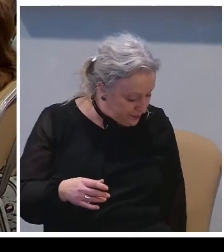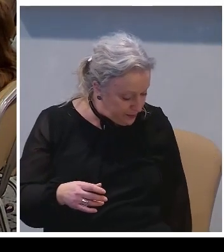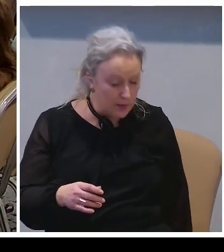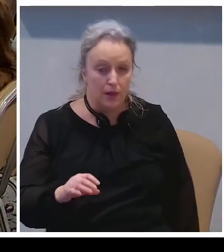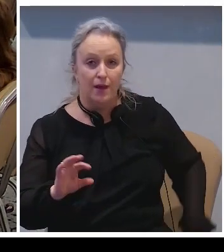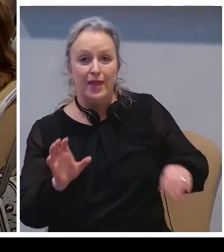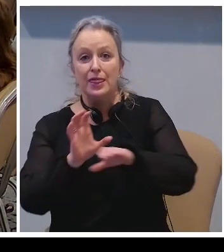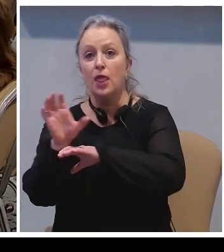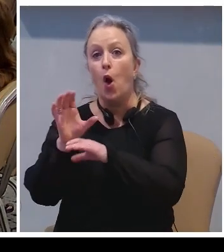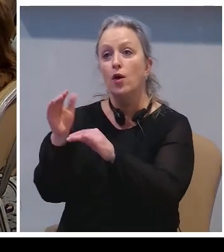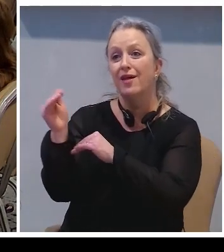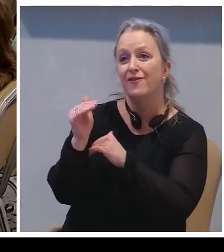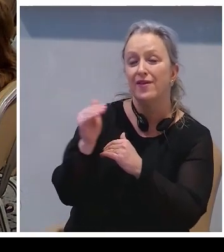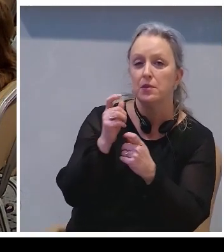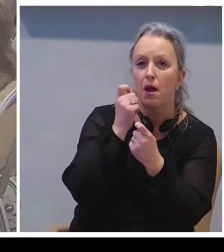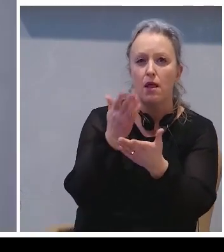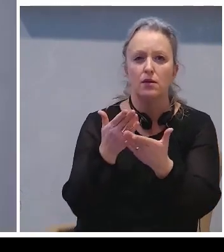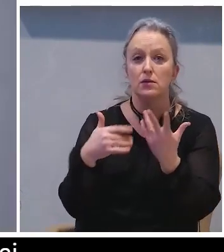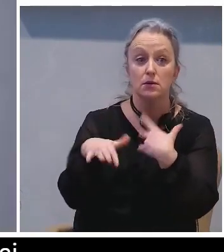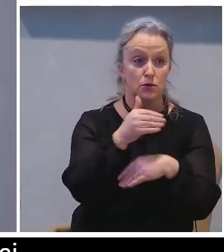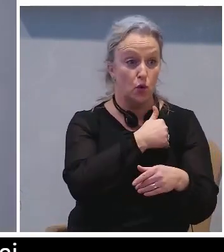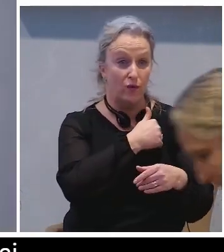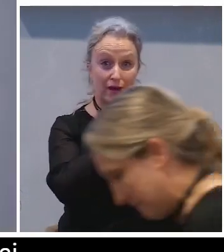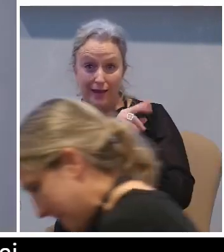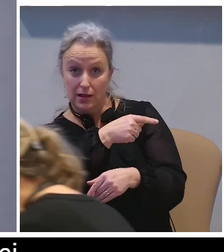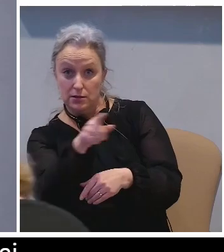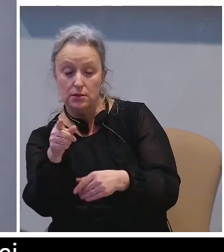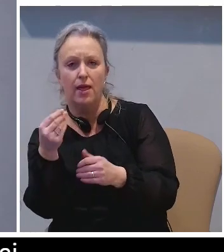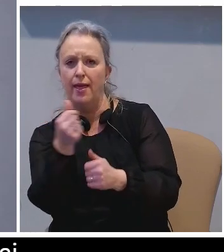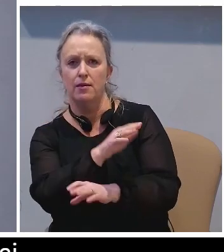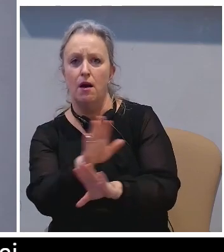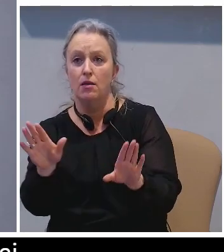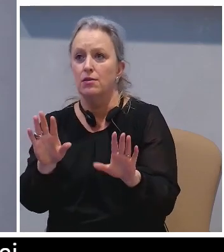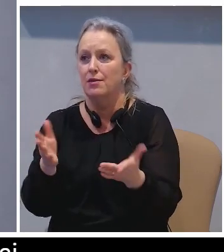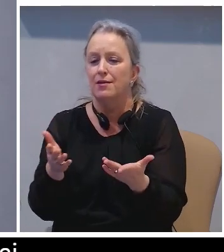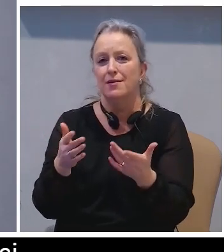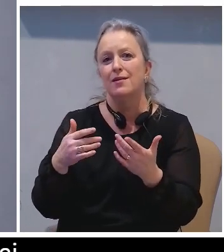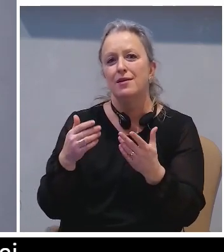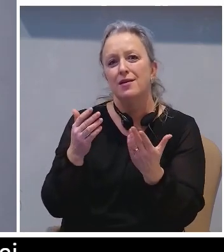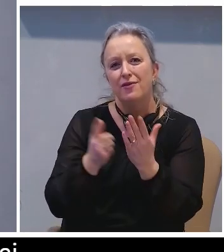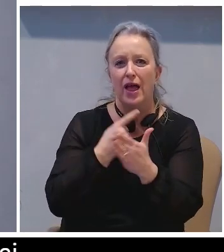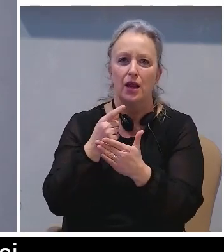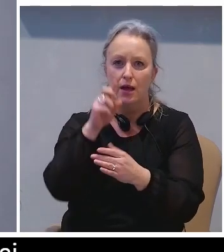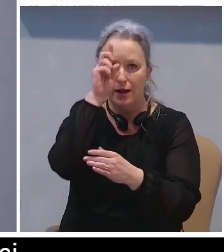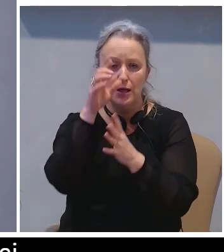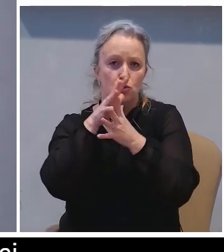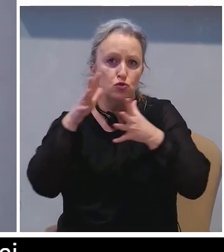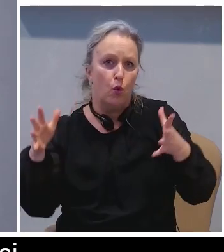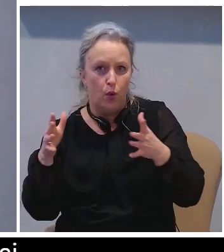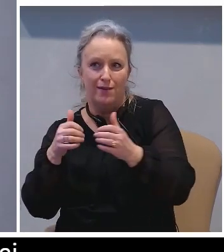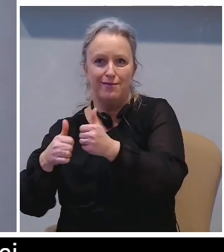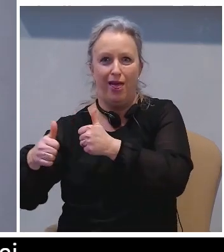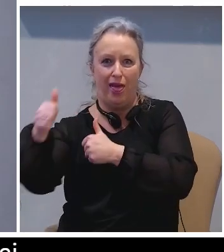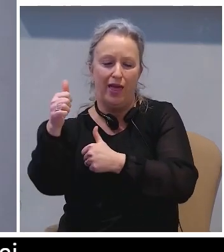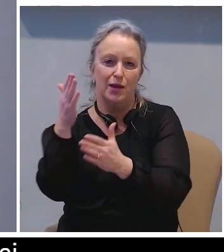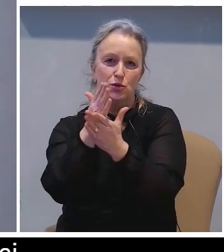siis to pakkuda all. suurriikidele, kes annaks And paremat hinda ja jälle selliseid it is väikseid often kalasid nagu Eesti